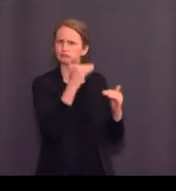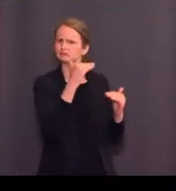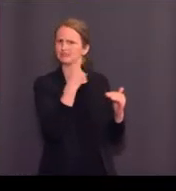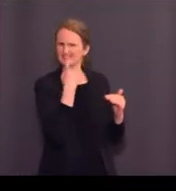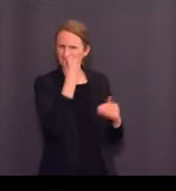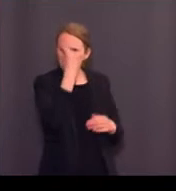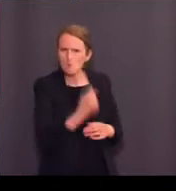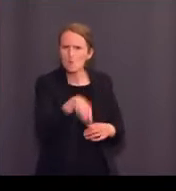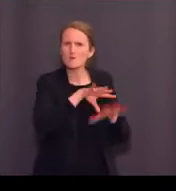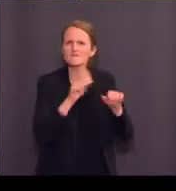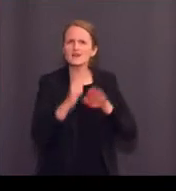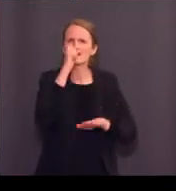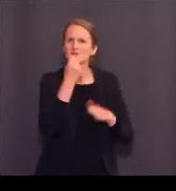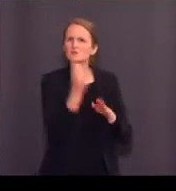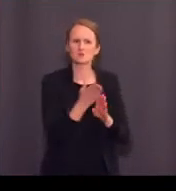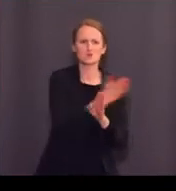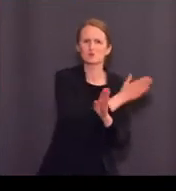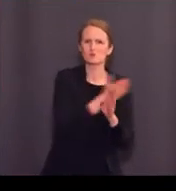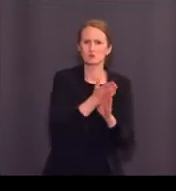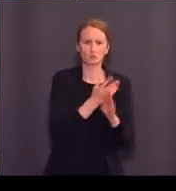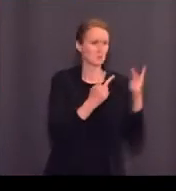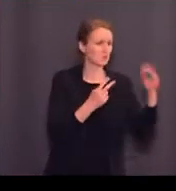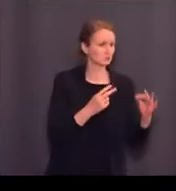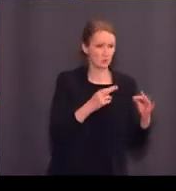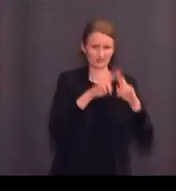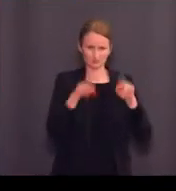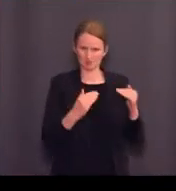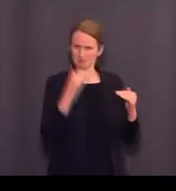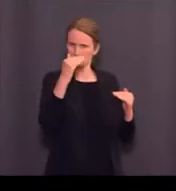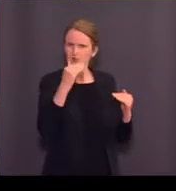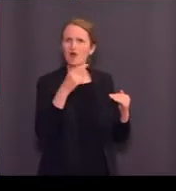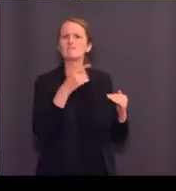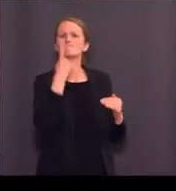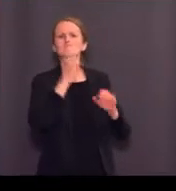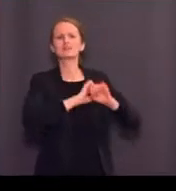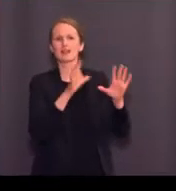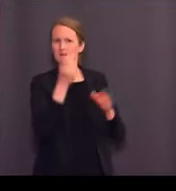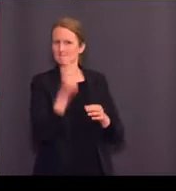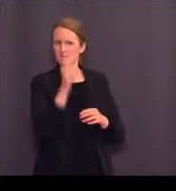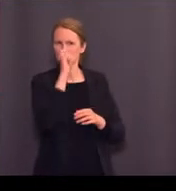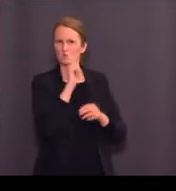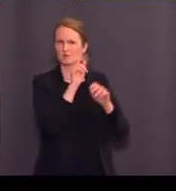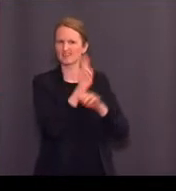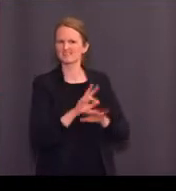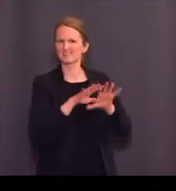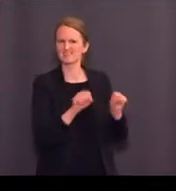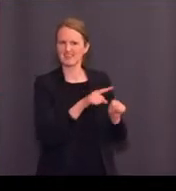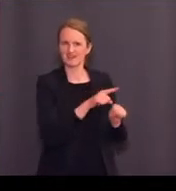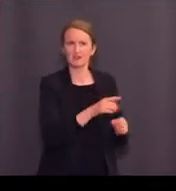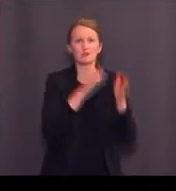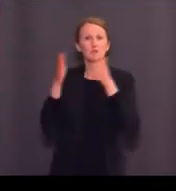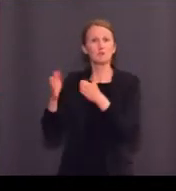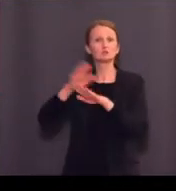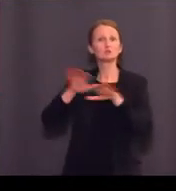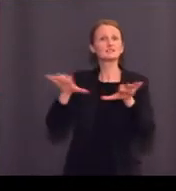les membres du personnel, la discordance est moins importante puisque, à leur niveau, 10% avaient eu un